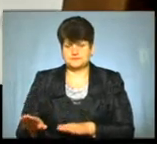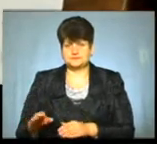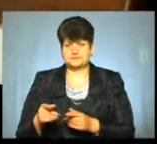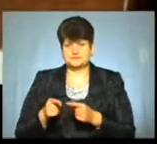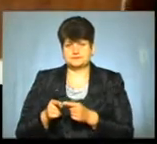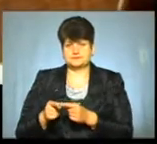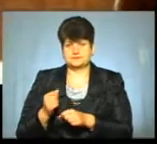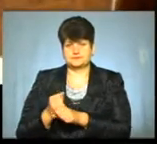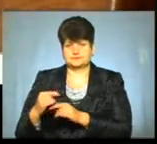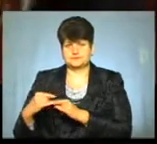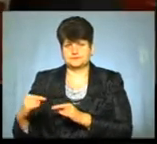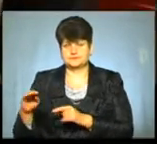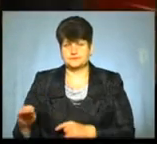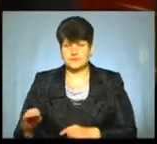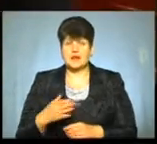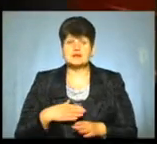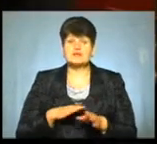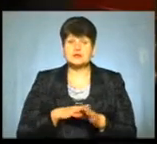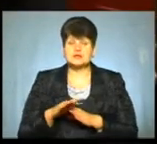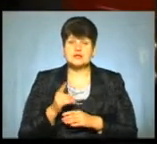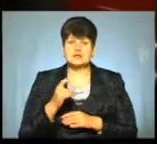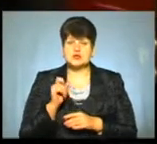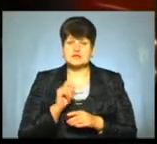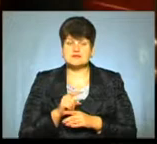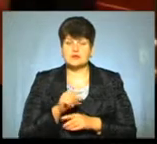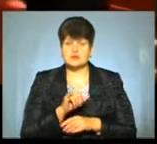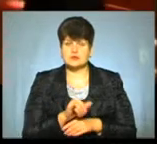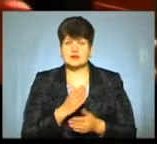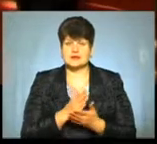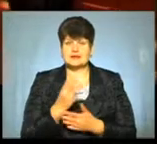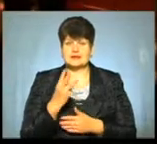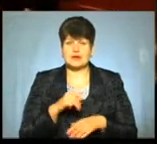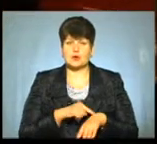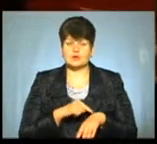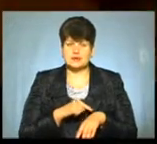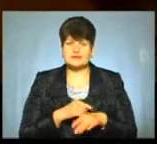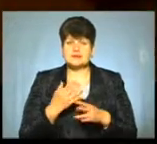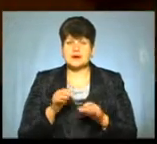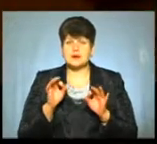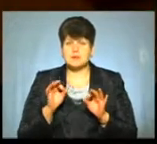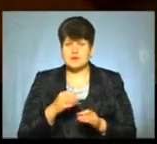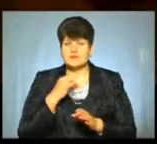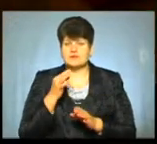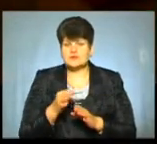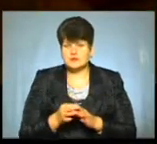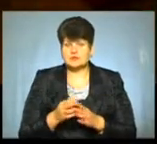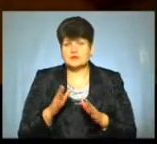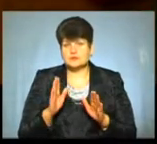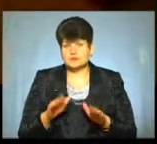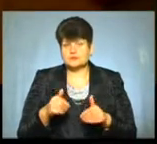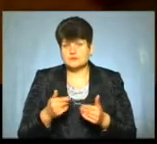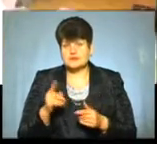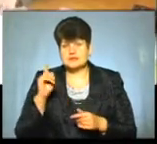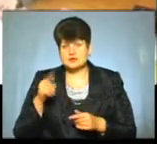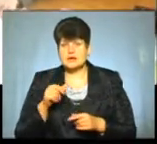на край робочого стола. На виконання 100 завдань у них є 3 години. Скільки правильних відповідей дадуть педагоги, знатимуть